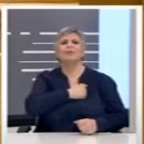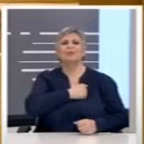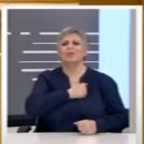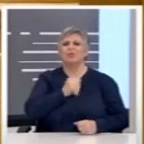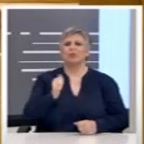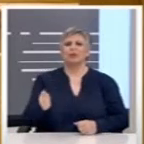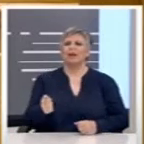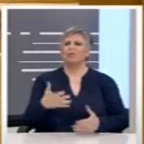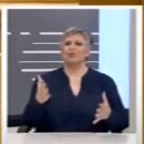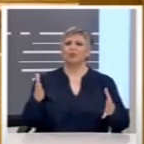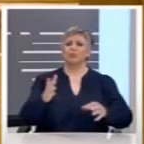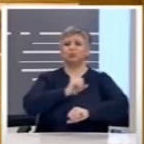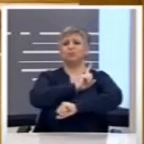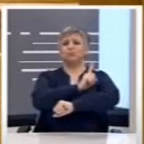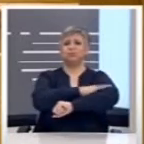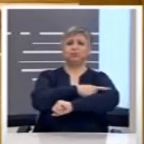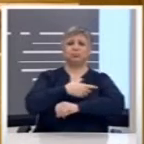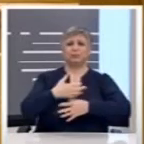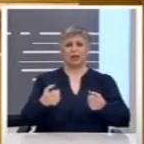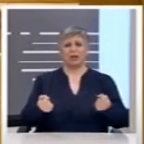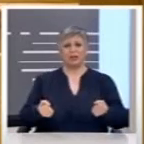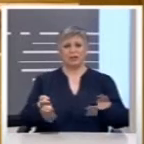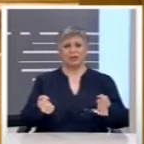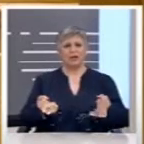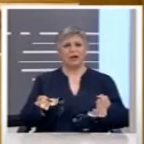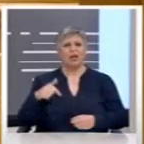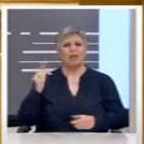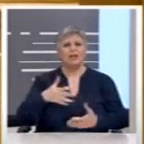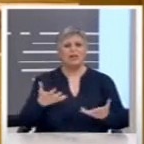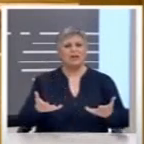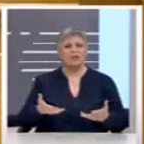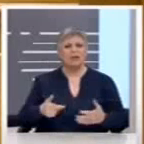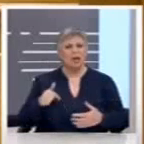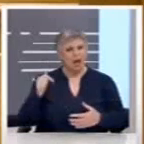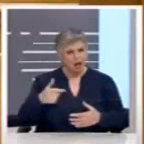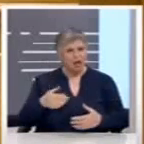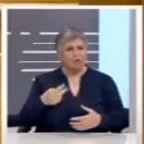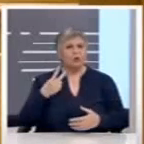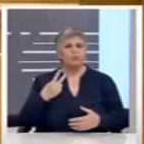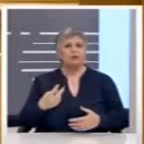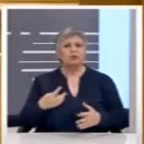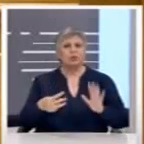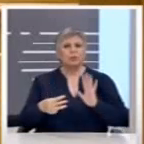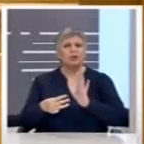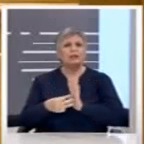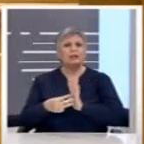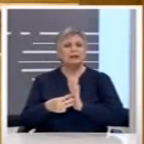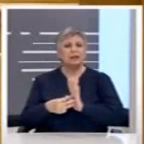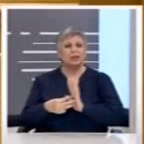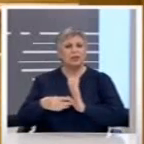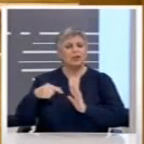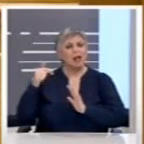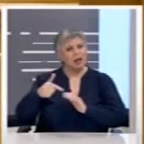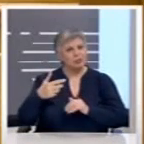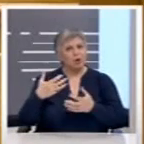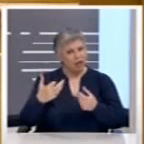τσιχαντιστές καταστρέψανε μεγάλο μέρος του τουρκικού μηχανισμού μες στην ίδια τη Συρία και τα μεγάλα προβλήματα που έχει η τουρκική στρατιωτική